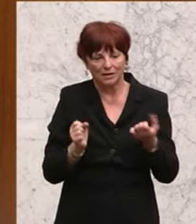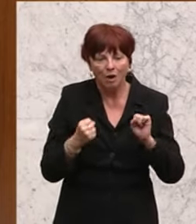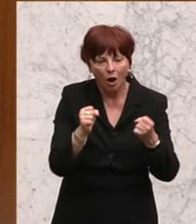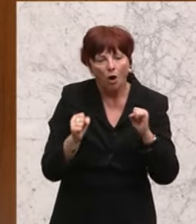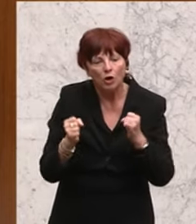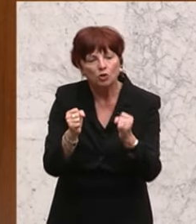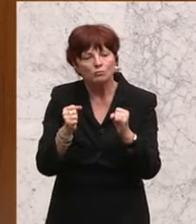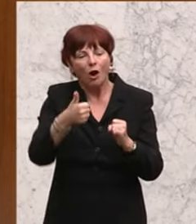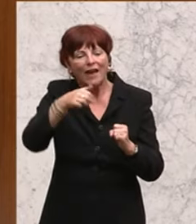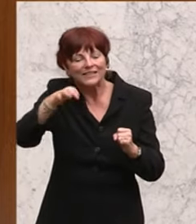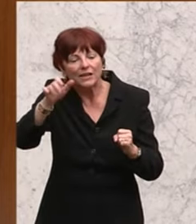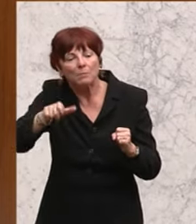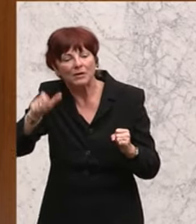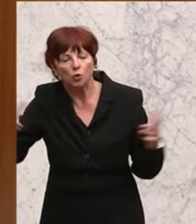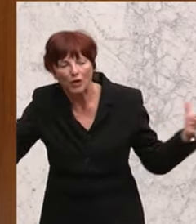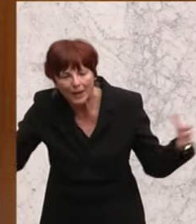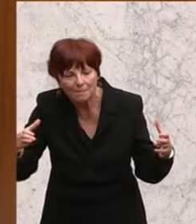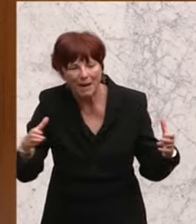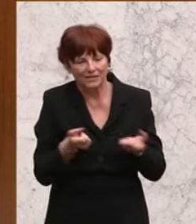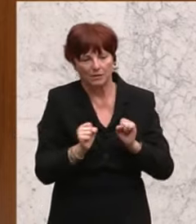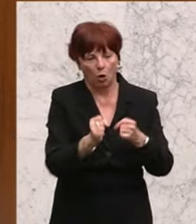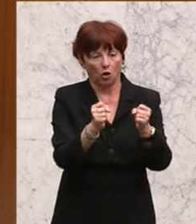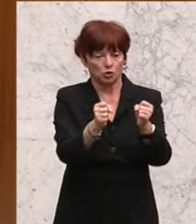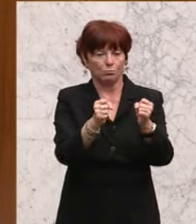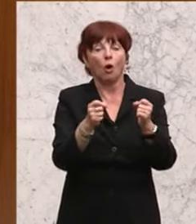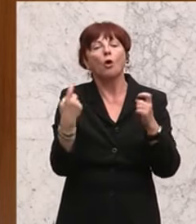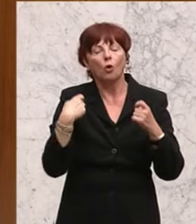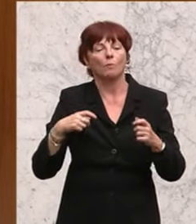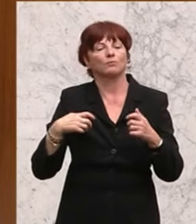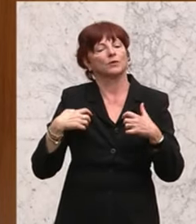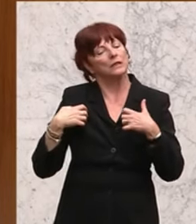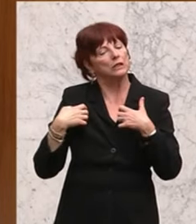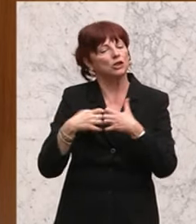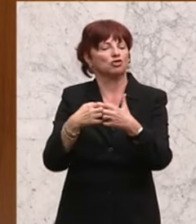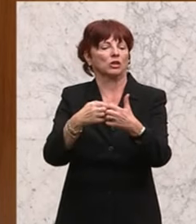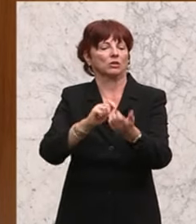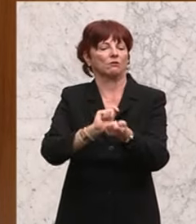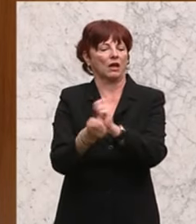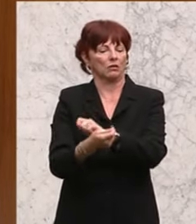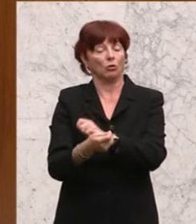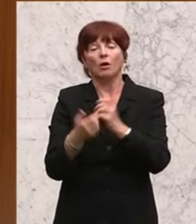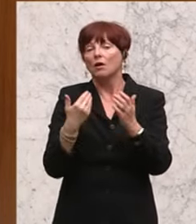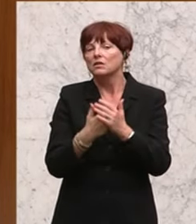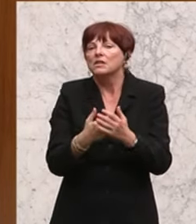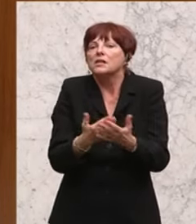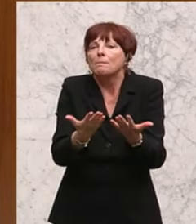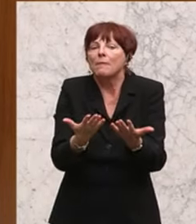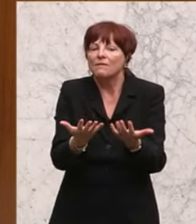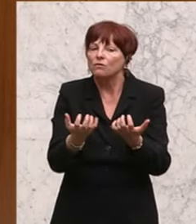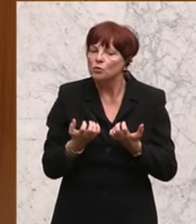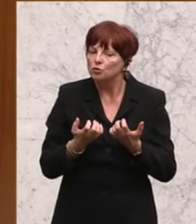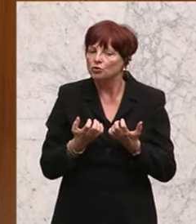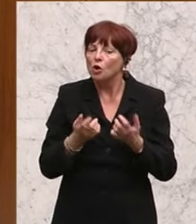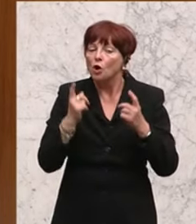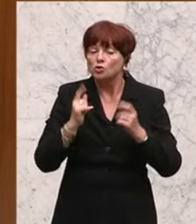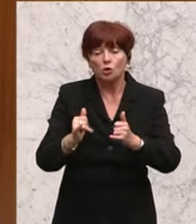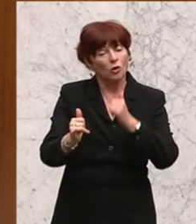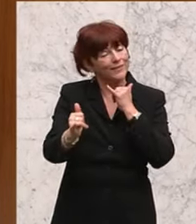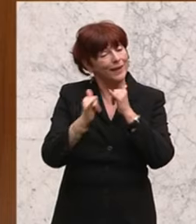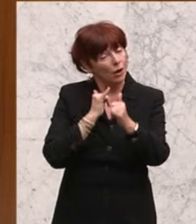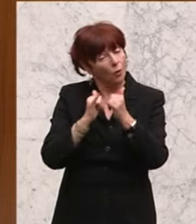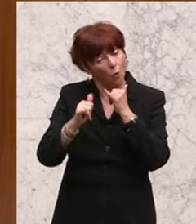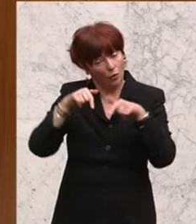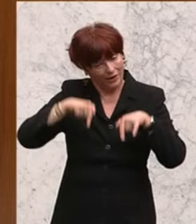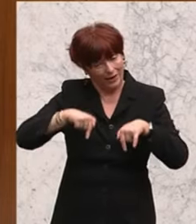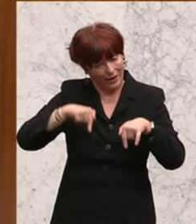von Einzelnen, die die Geschichte prägen. Und in dem Sinn würde ich mir wünschen, einen konstruktiven Dialog mit Ihnen hier im Hohen Haus, aber